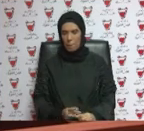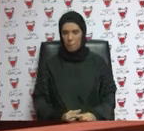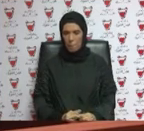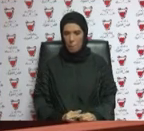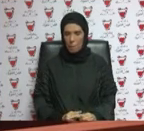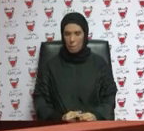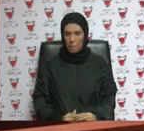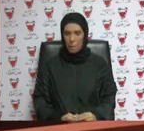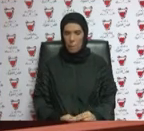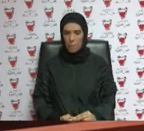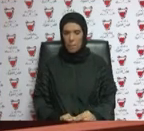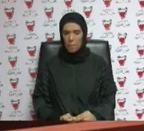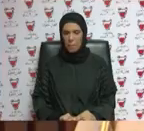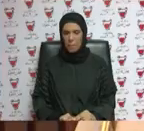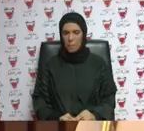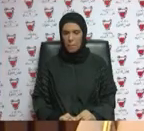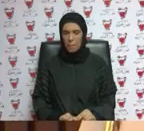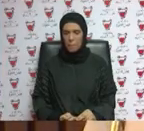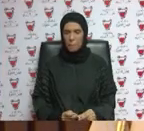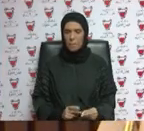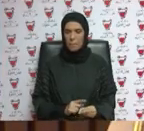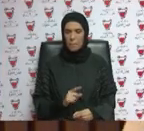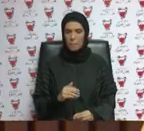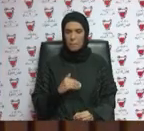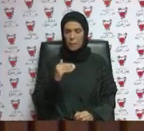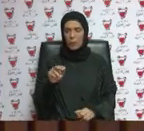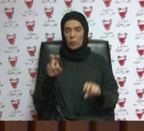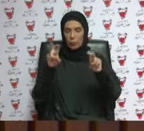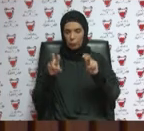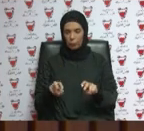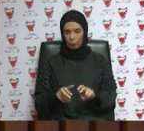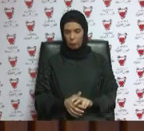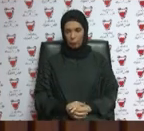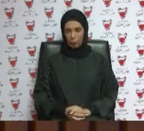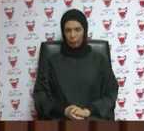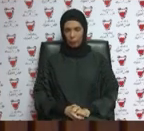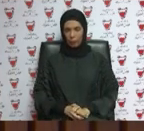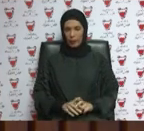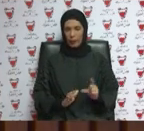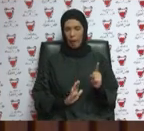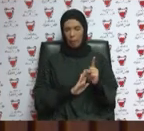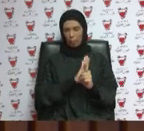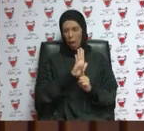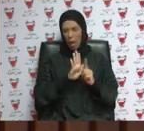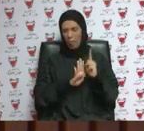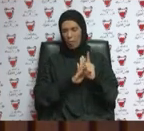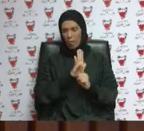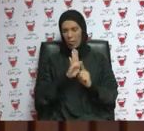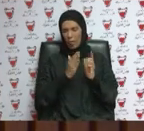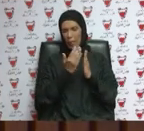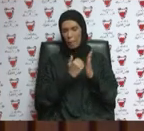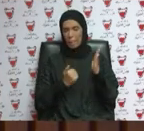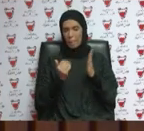الحزمة سيتم تخطي هذه المرحلة المؤقتة اللي آثارها على الحركة